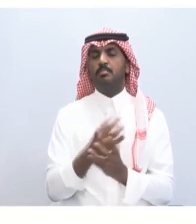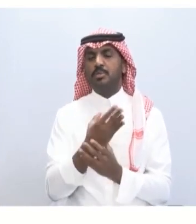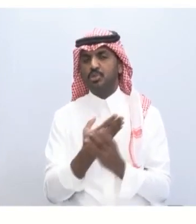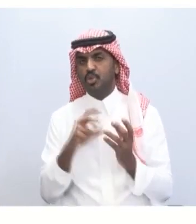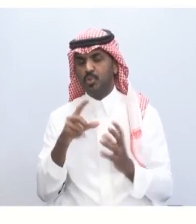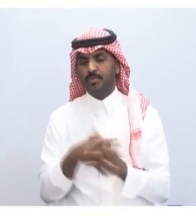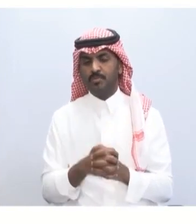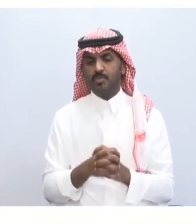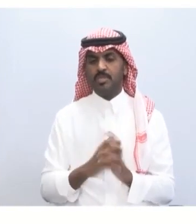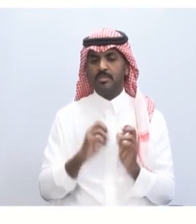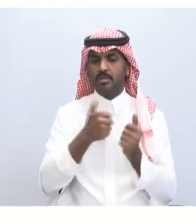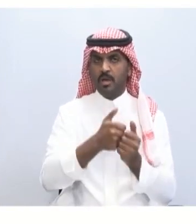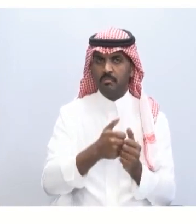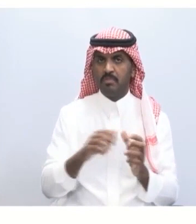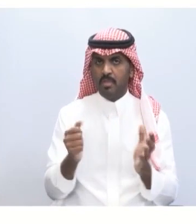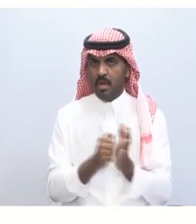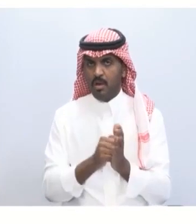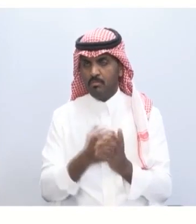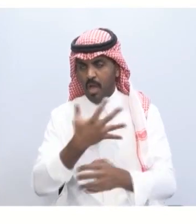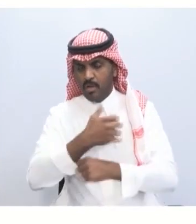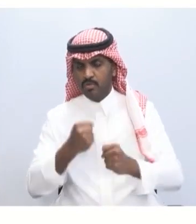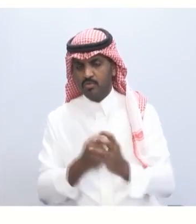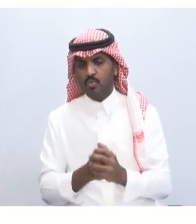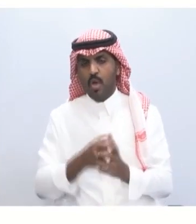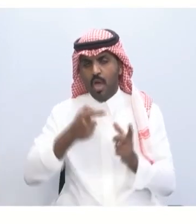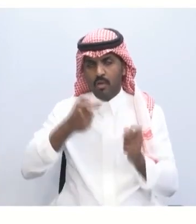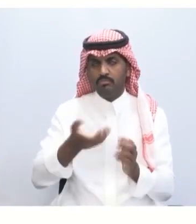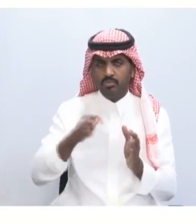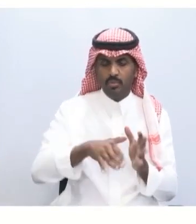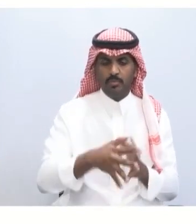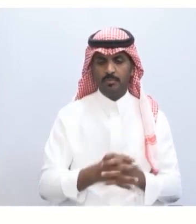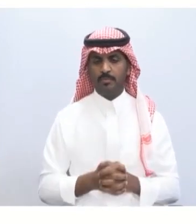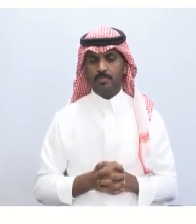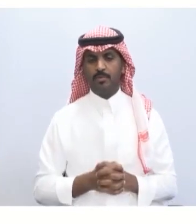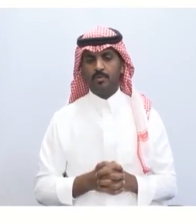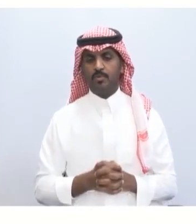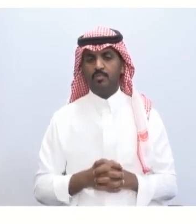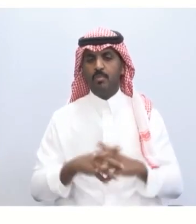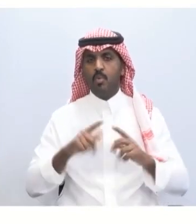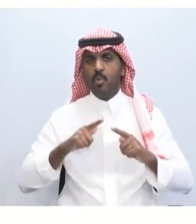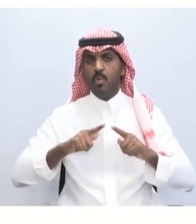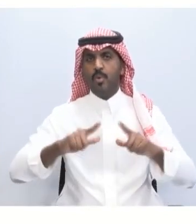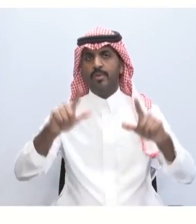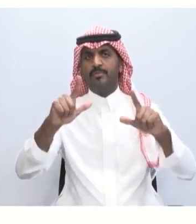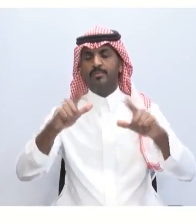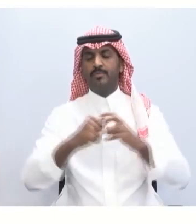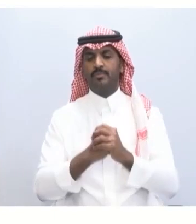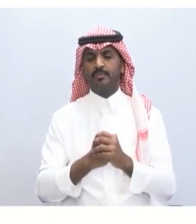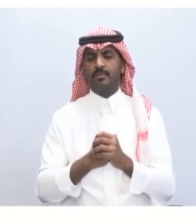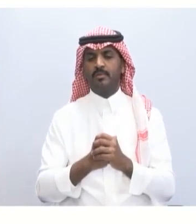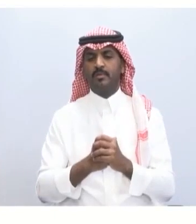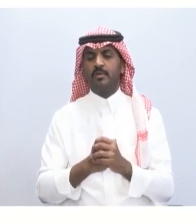واستطاع ان يتمكن منه ويقضي عليه ثم اعلن في اعلى